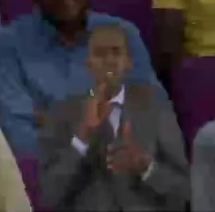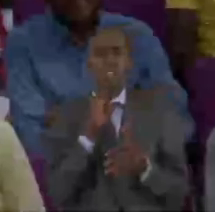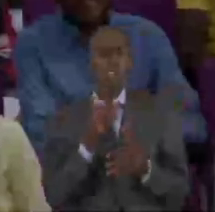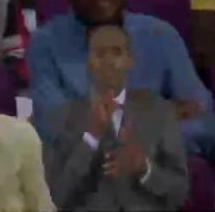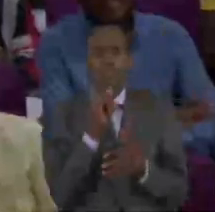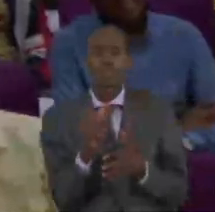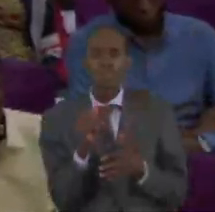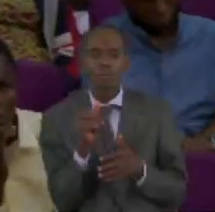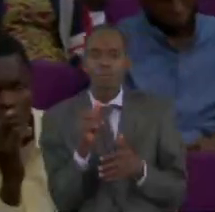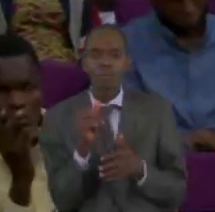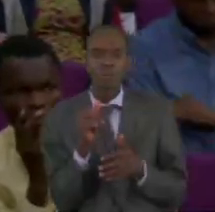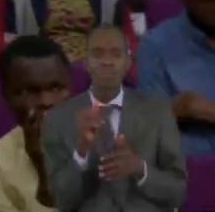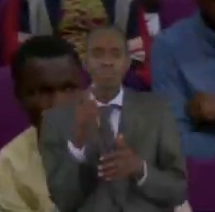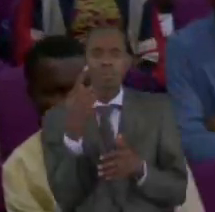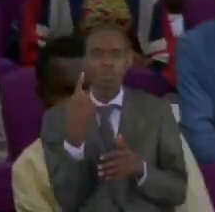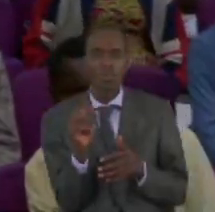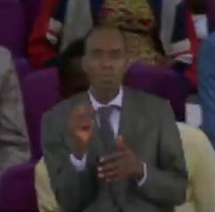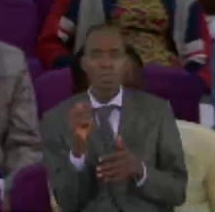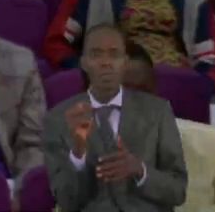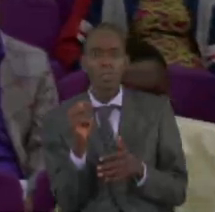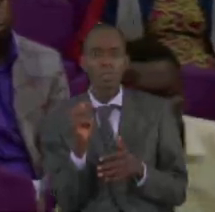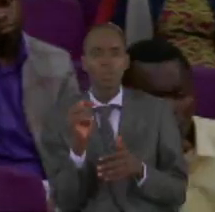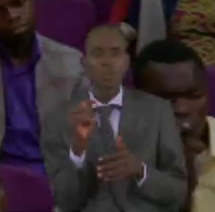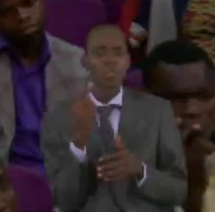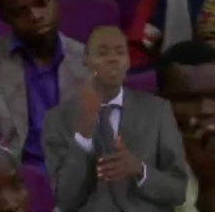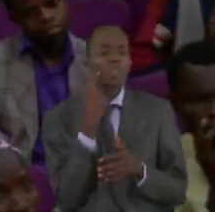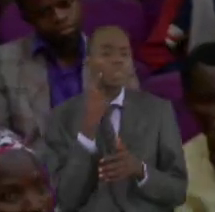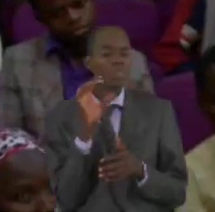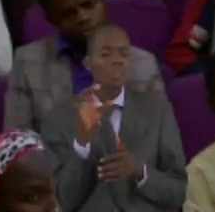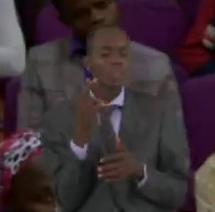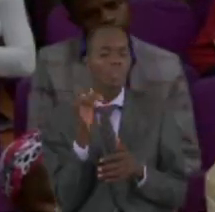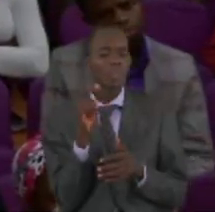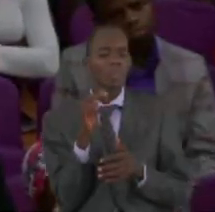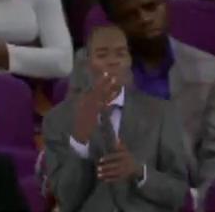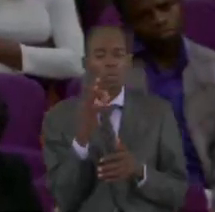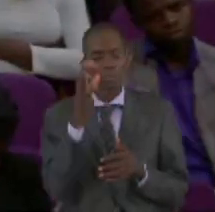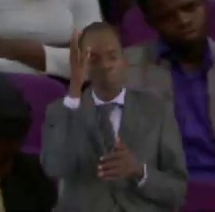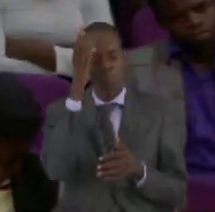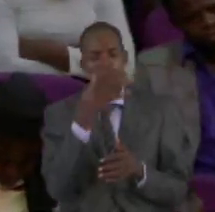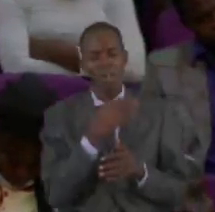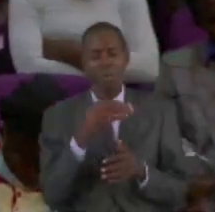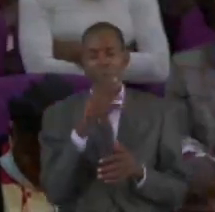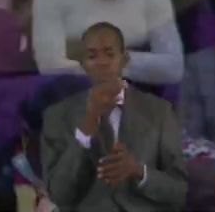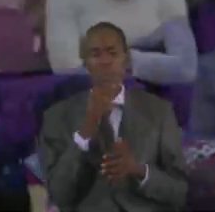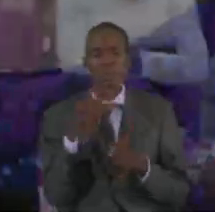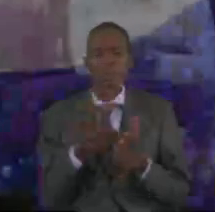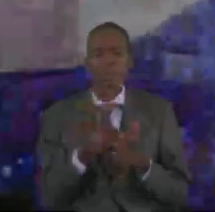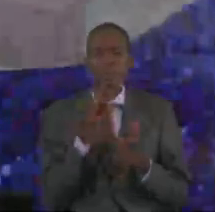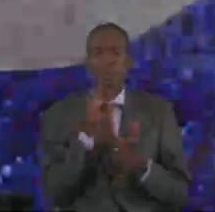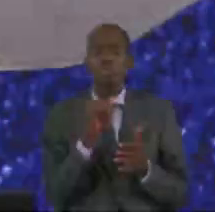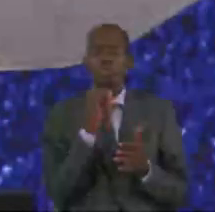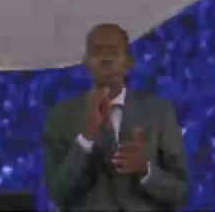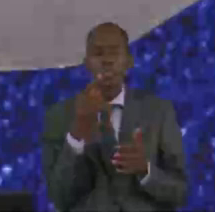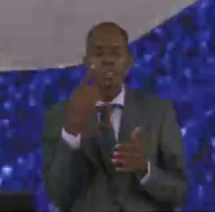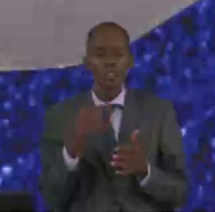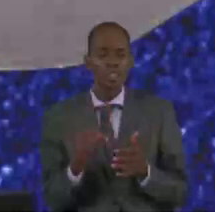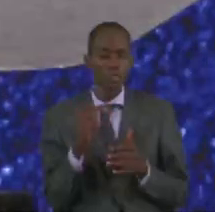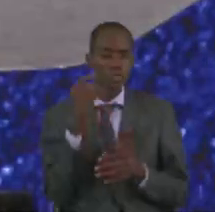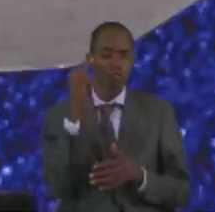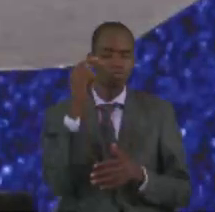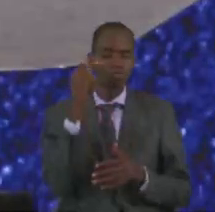constitution naturelle de Christ, ceci n'est pas la gène. La génétique, les